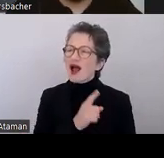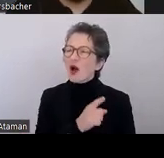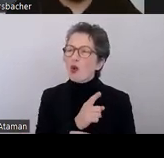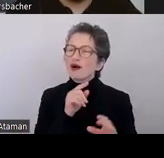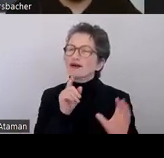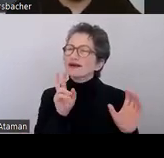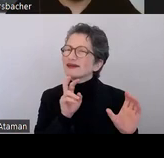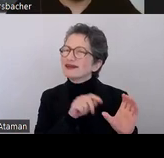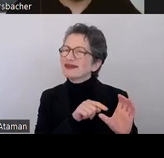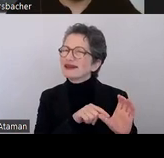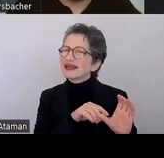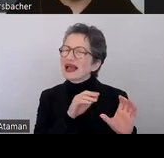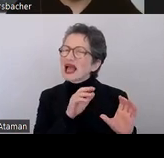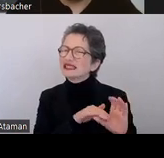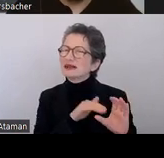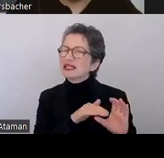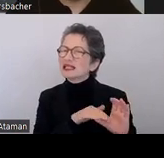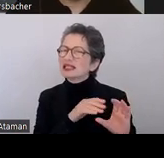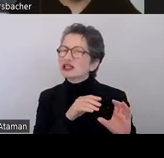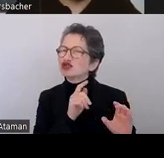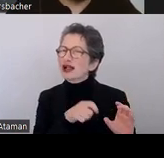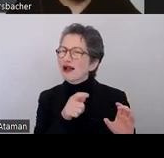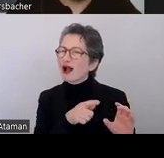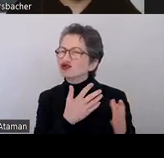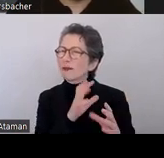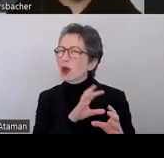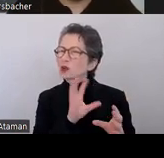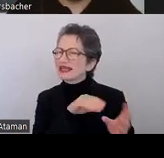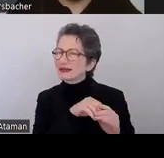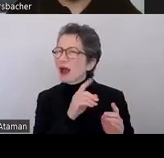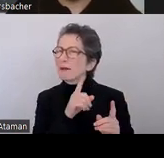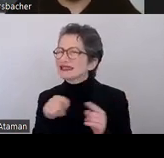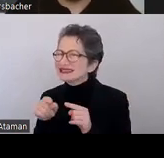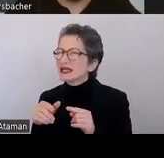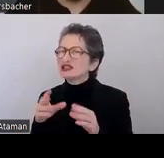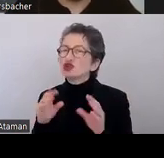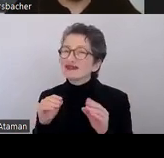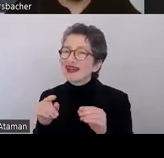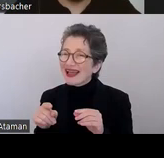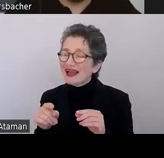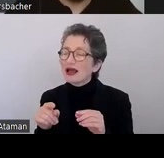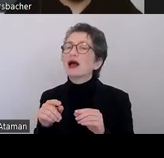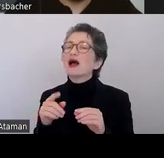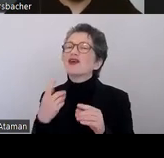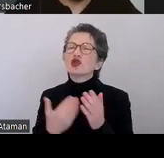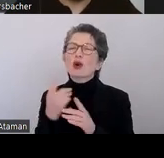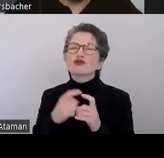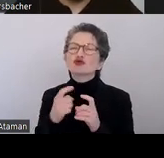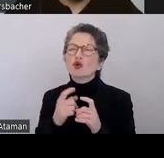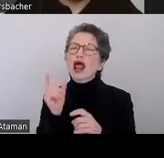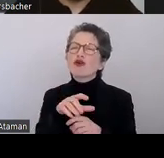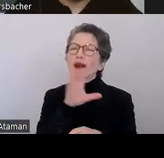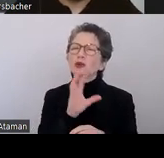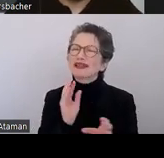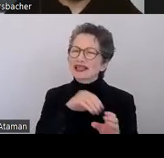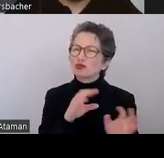installiert, aber hier geht es noch ein bisschen. Also hier ist auch quasi Software, die neue Funktionen zum Browser hinzufügt.